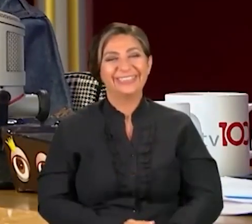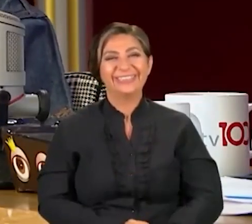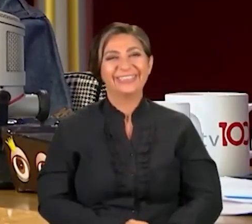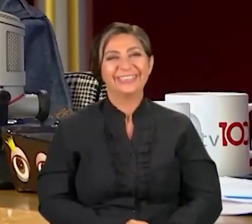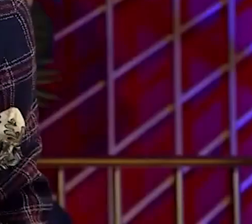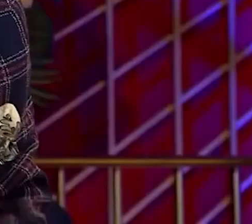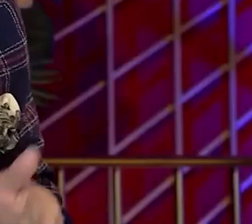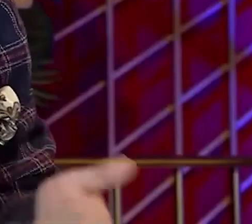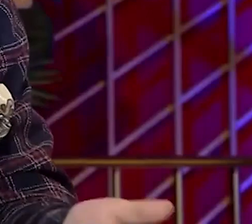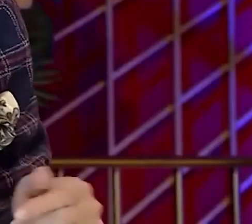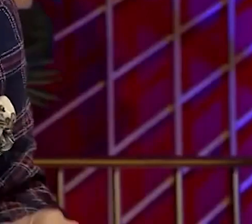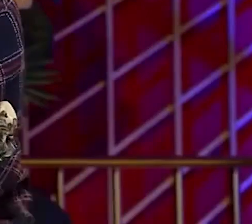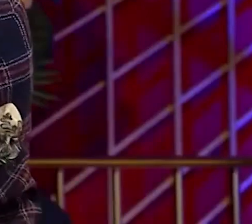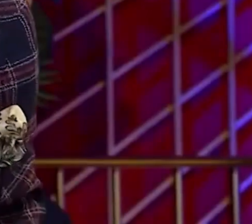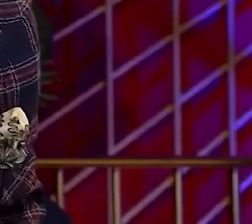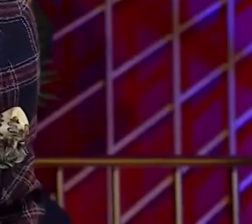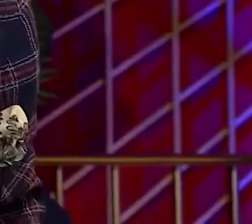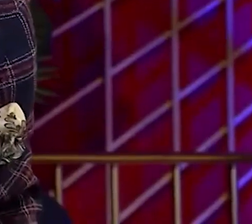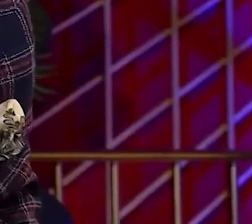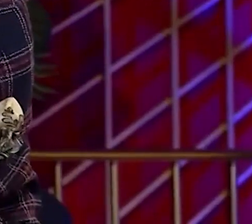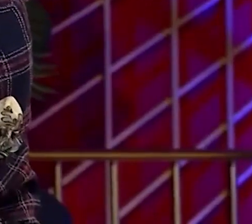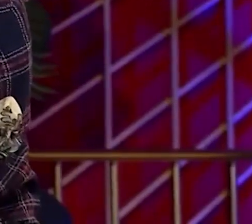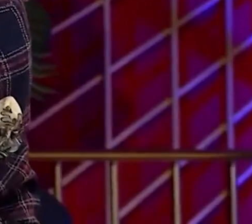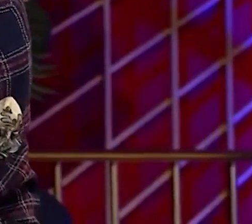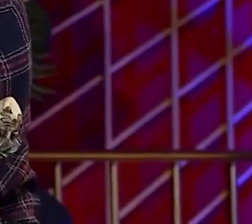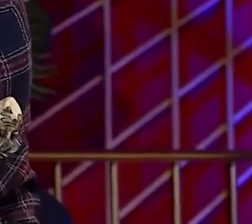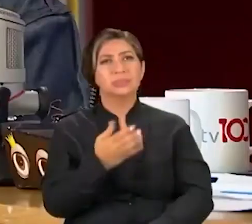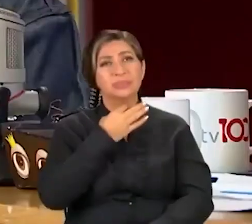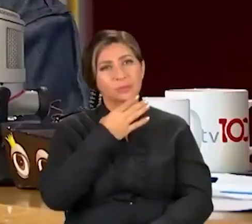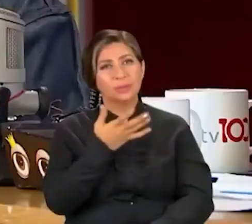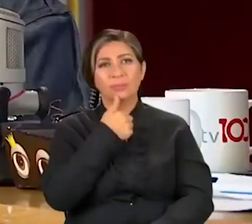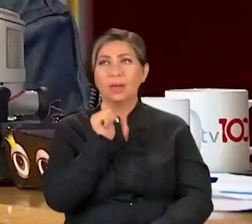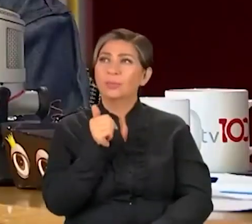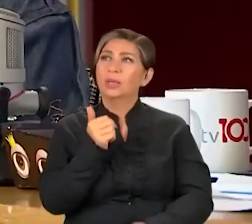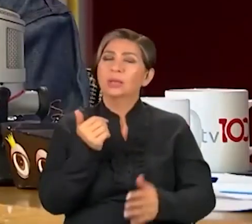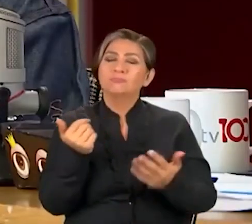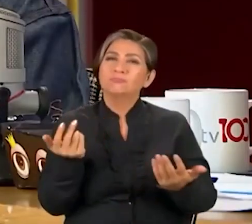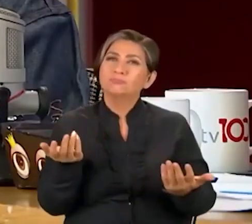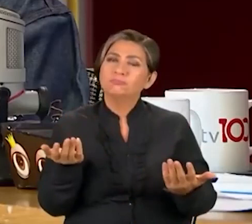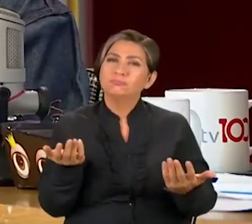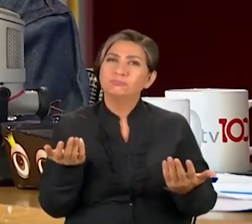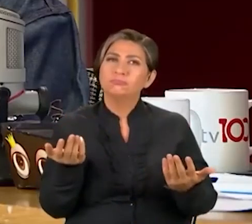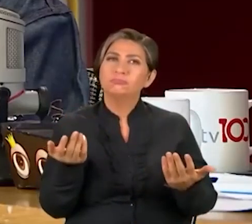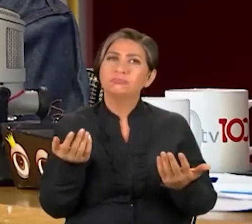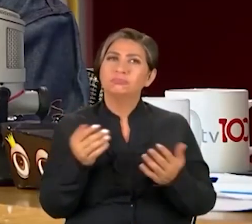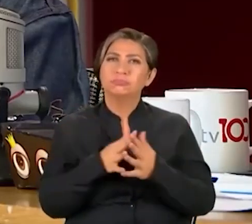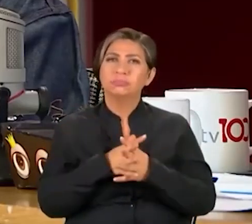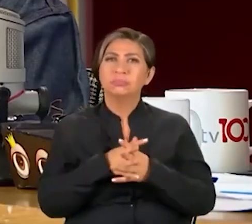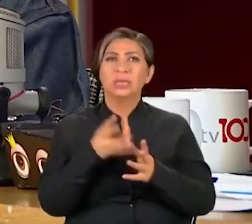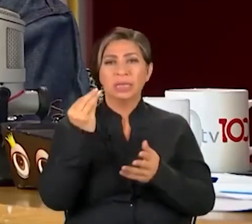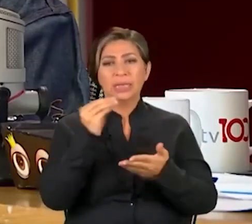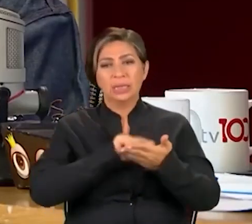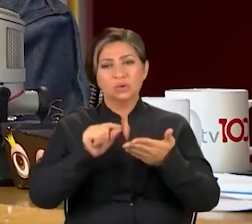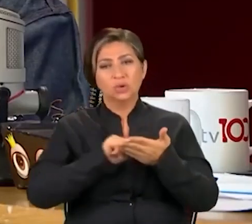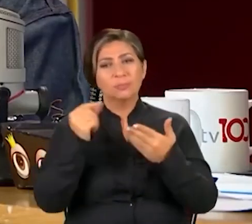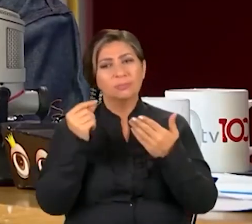Yok. Hakikaten çok edebi bir adamsın ve sözlerin çok etkileyici. Teşekkür ederim abi. Yani iyi